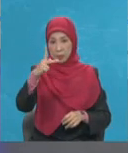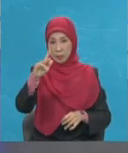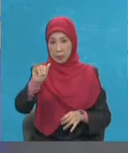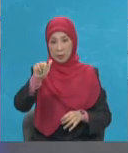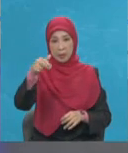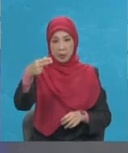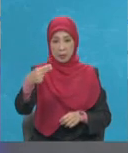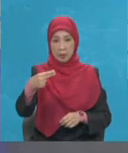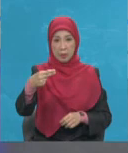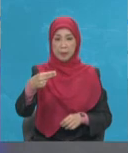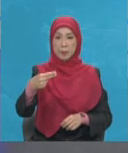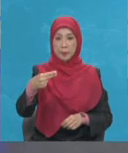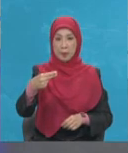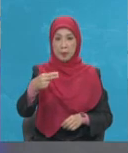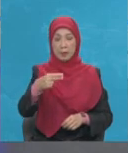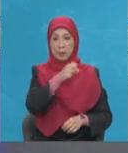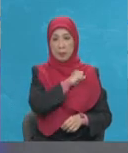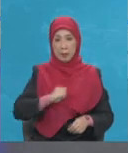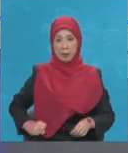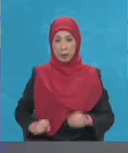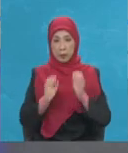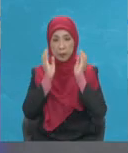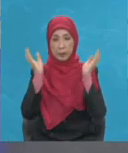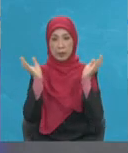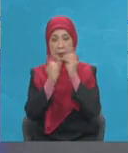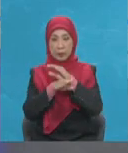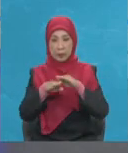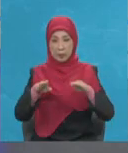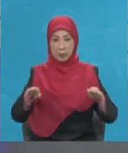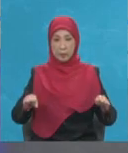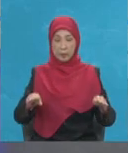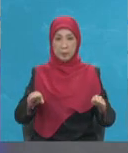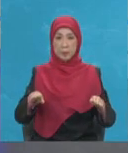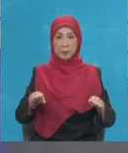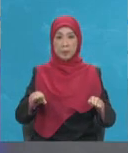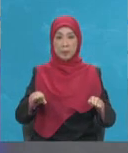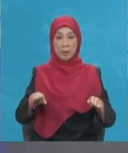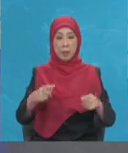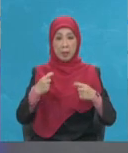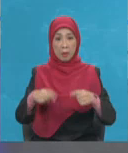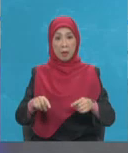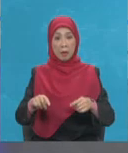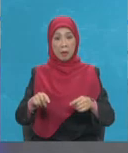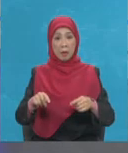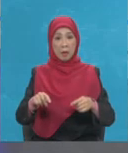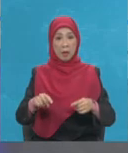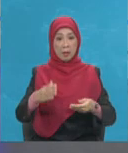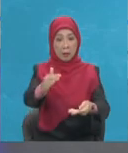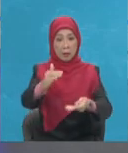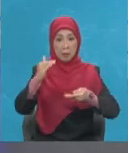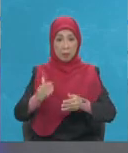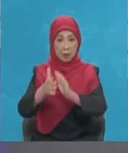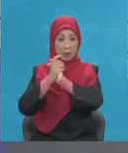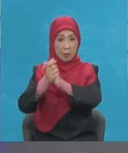Omar Ali Saifuddin Sa'adul Khariwaddin, Sultan dan Yang di-Pertua Negara Brunei Darussalam telah berkenan menjawat beberapa